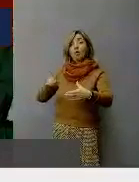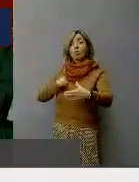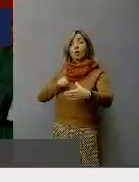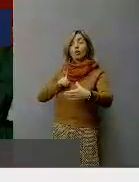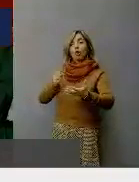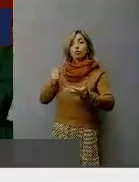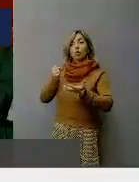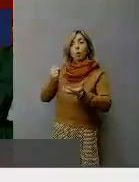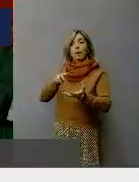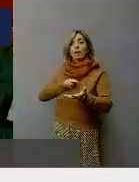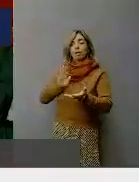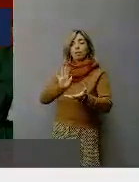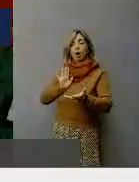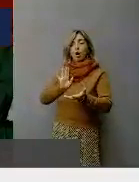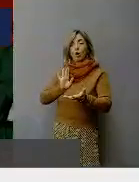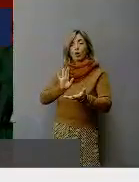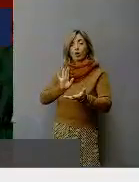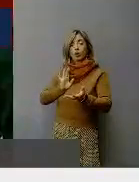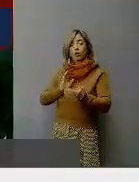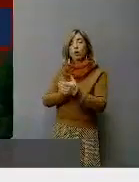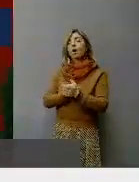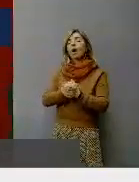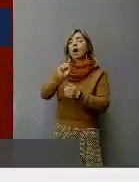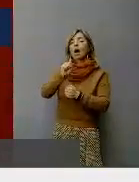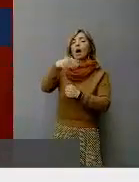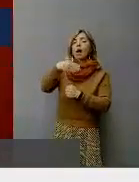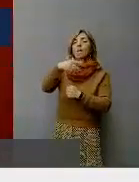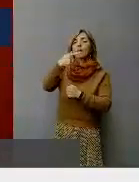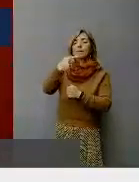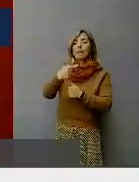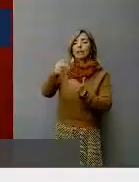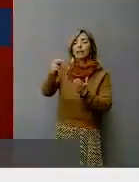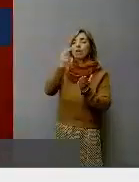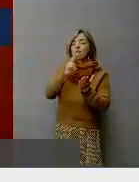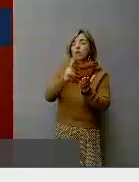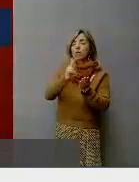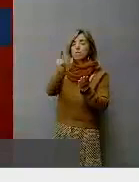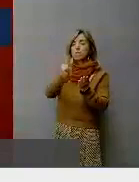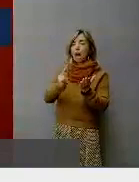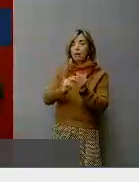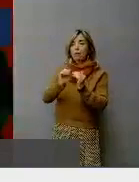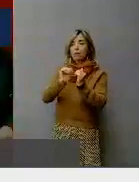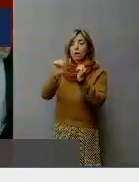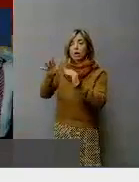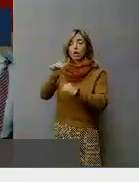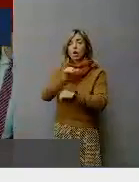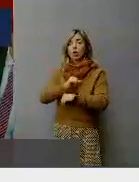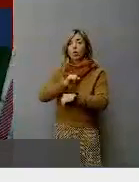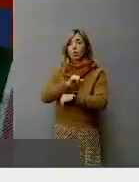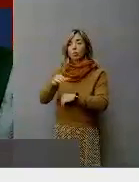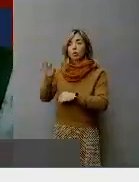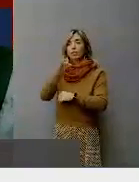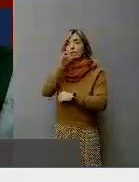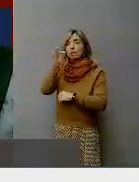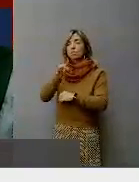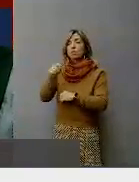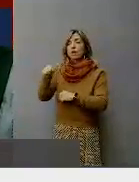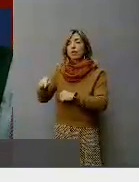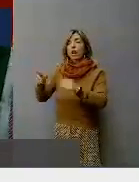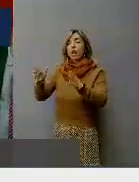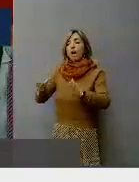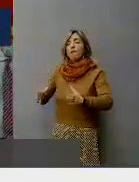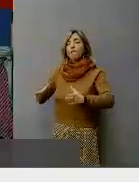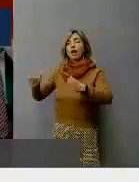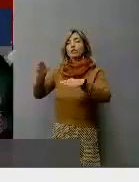verbale di consegna di mt al comune del 1987 si scrive vasca un tempo utilizzata per la funicolare di